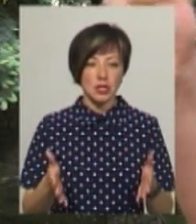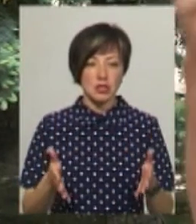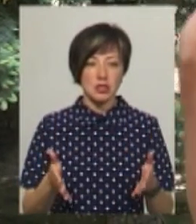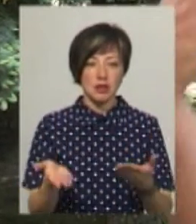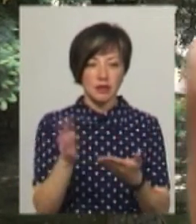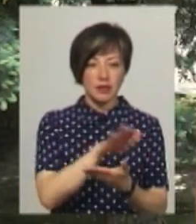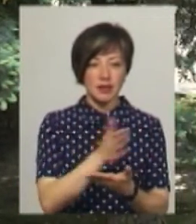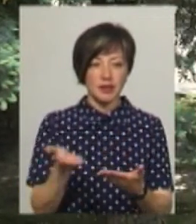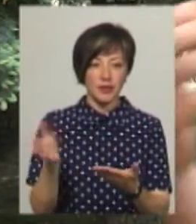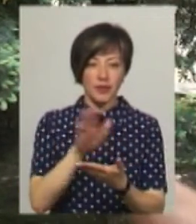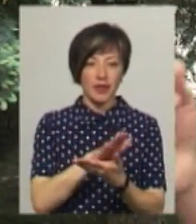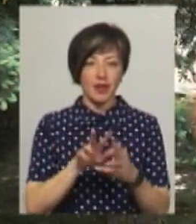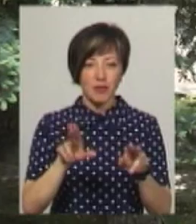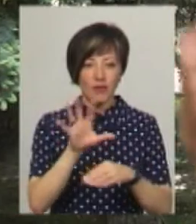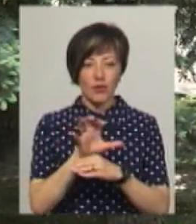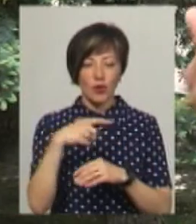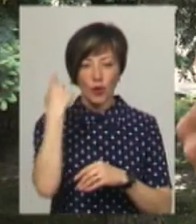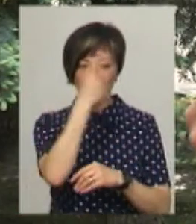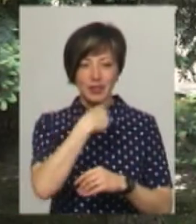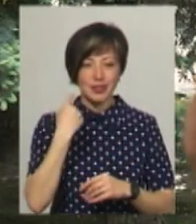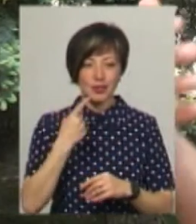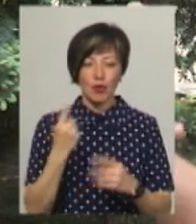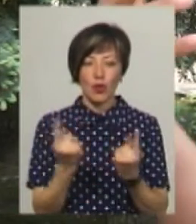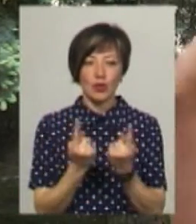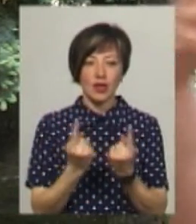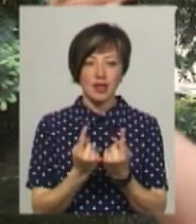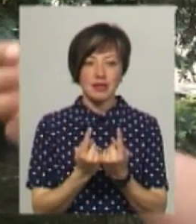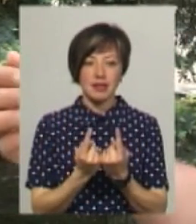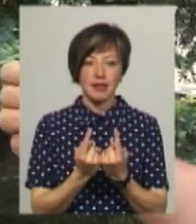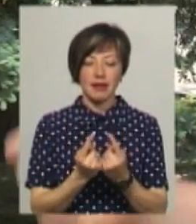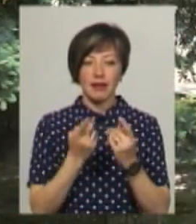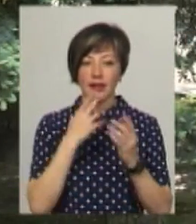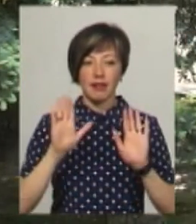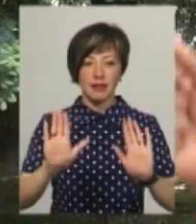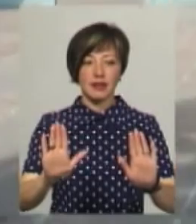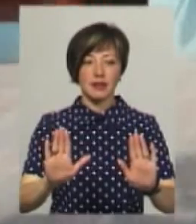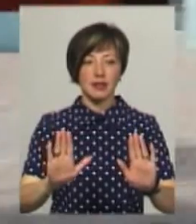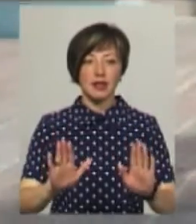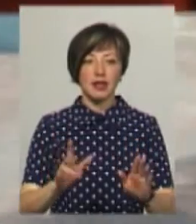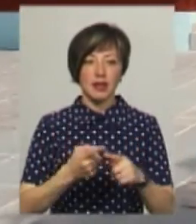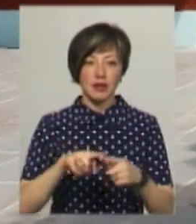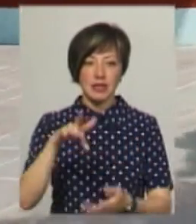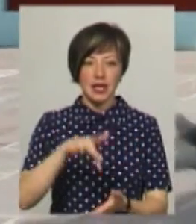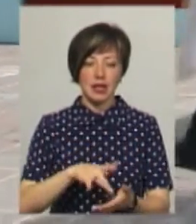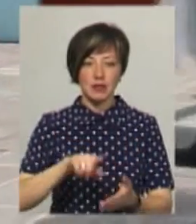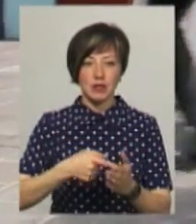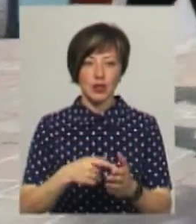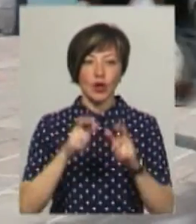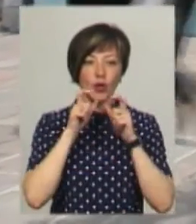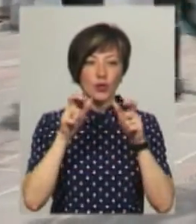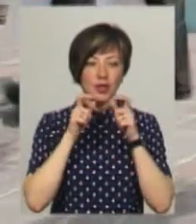в школі були, з обличчями однокласників, так наклеюють, і вони ходять по центру міста, гудять в